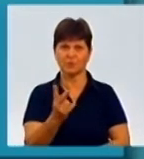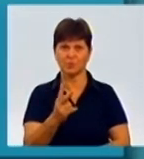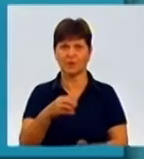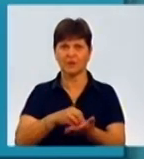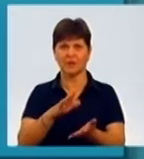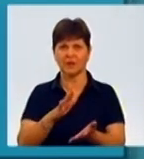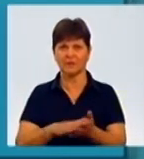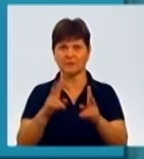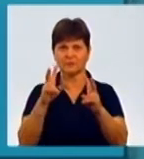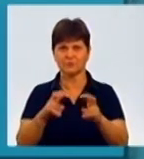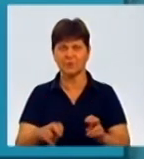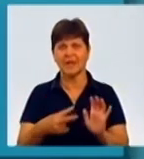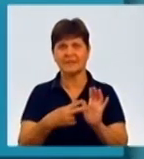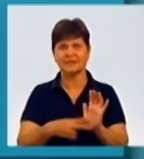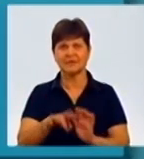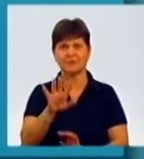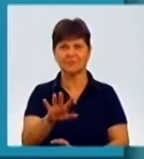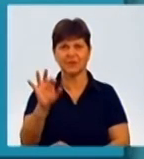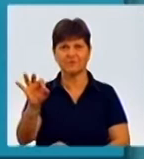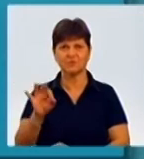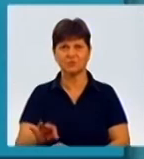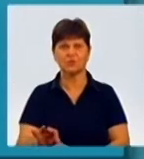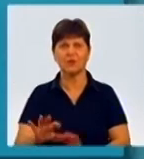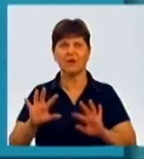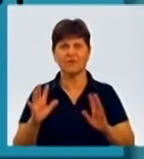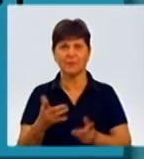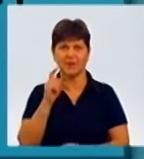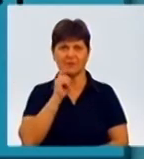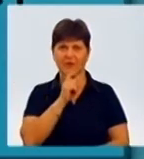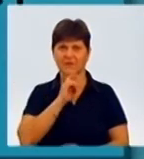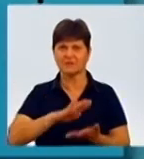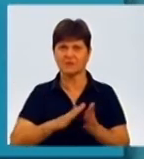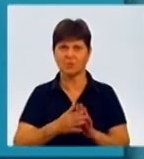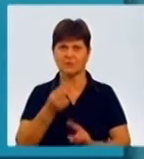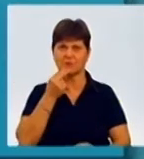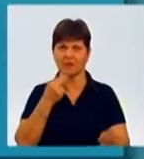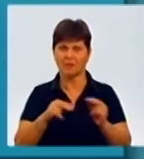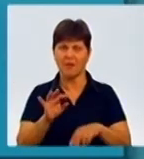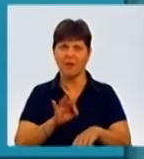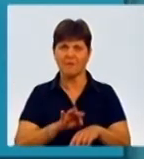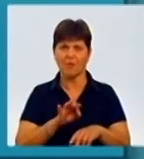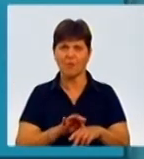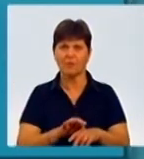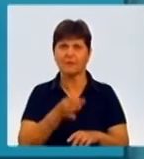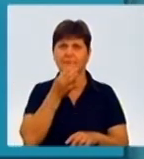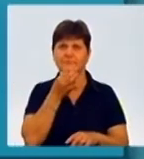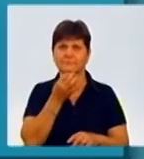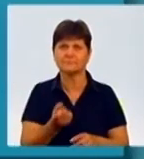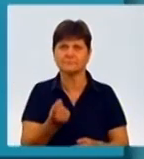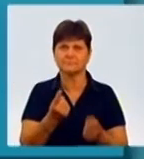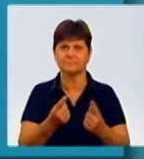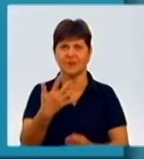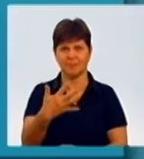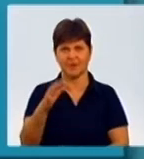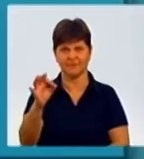діагностується 75% випадків. На Вінниччині ситуація краща. Хворобу на пізніх стадіях виявляють у